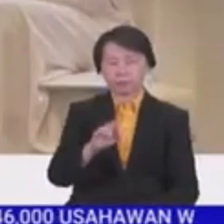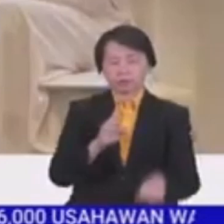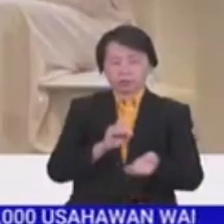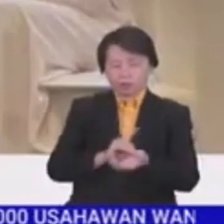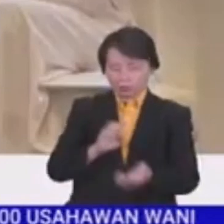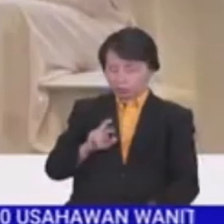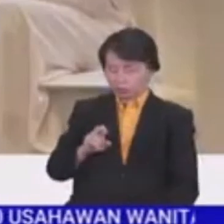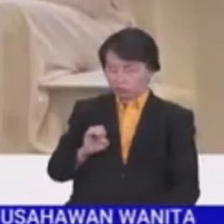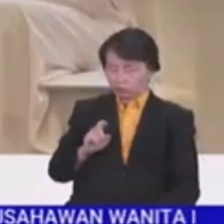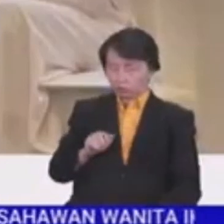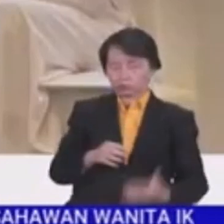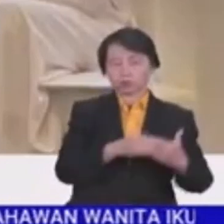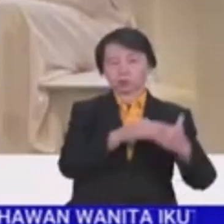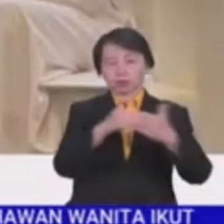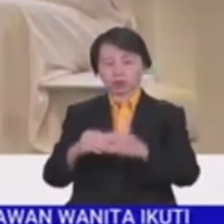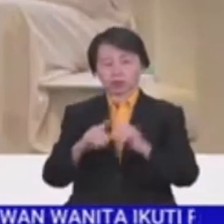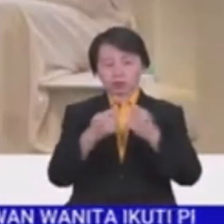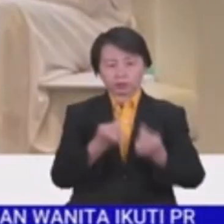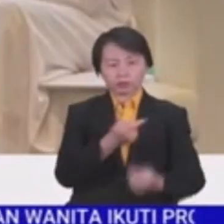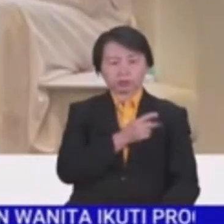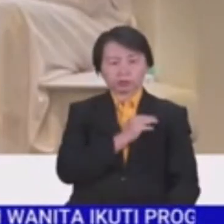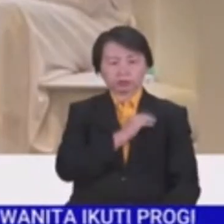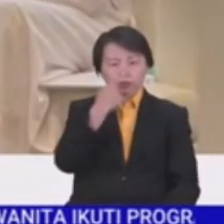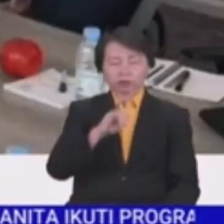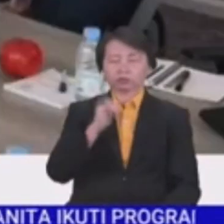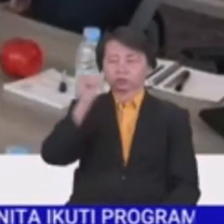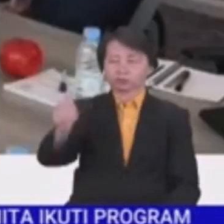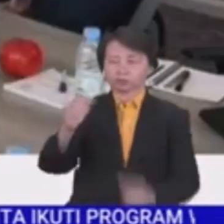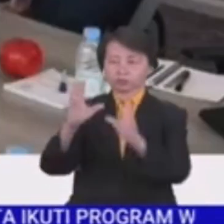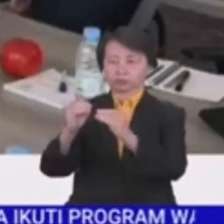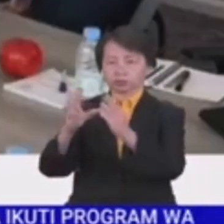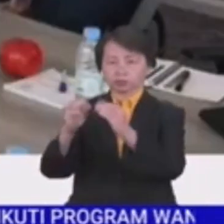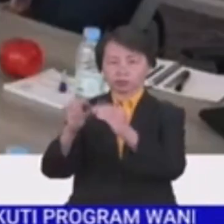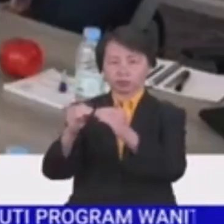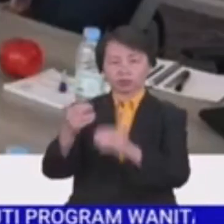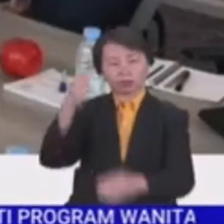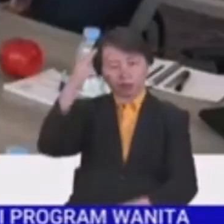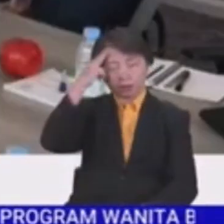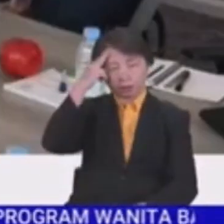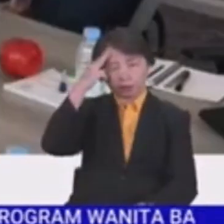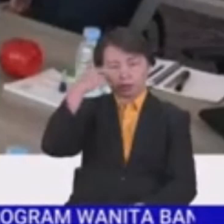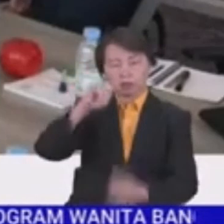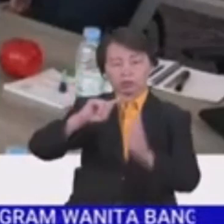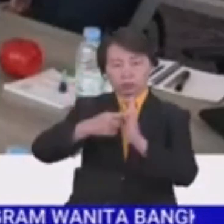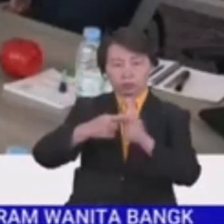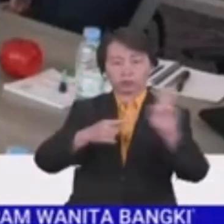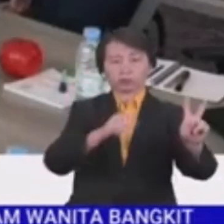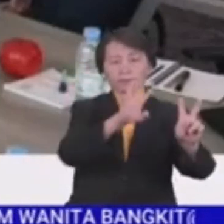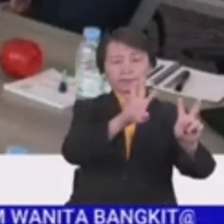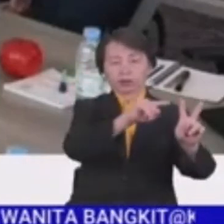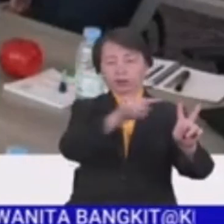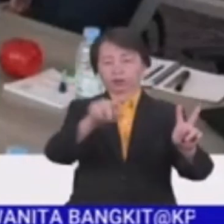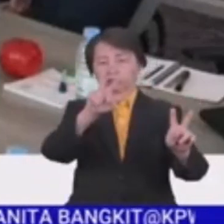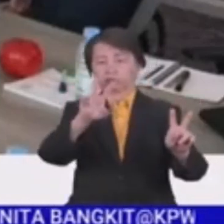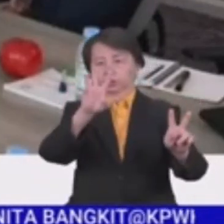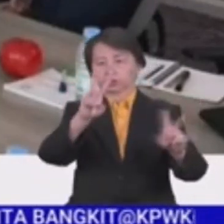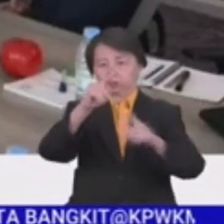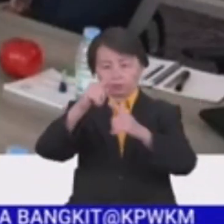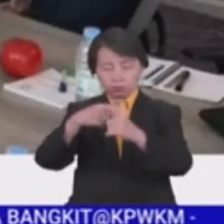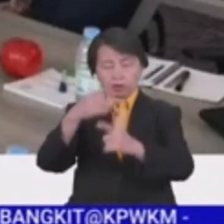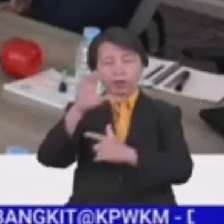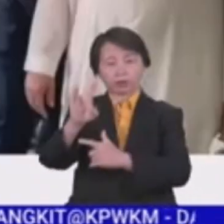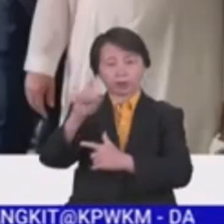Dr Ronald mengetuai delegasi Kementerian untuk menghadiri musyawarah duhamel ke Arab Saudi mulai 24-26